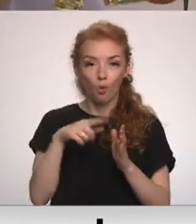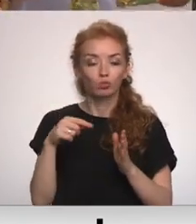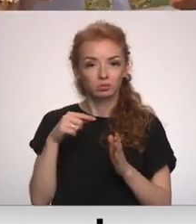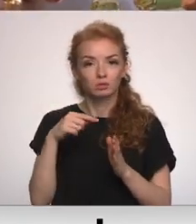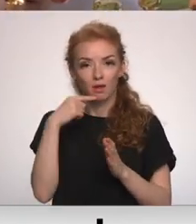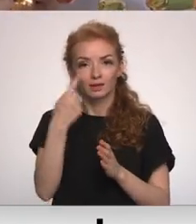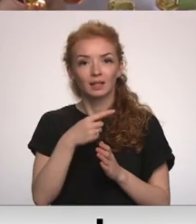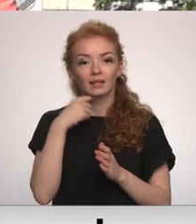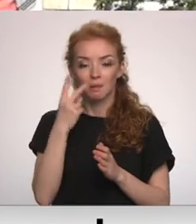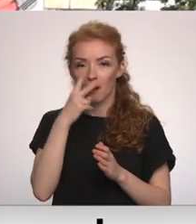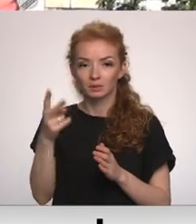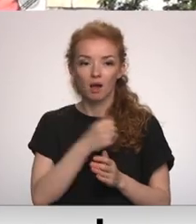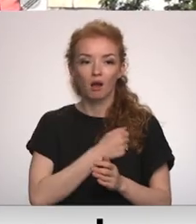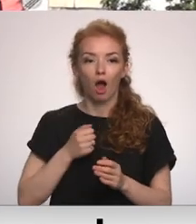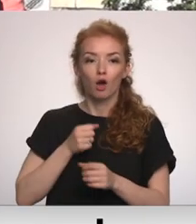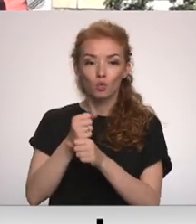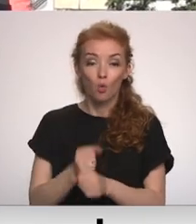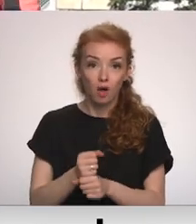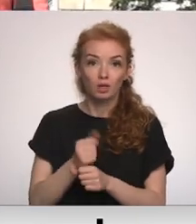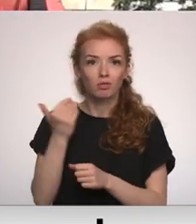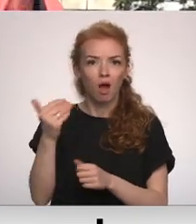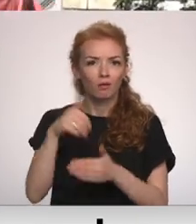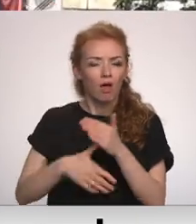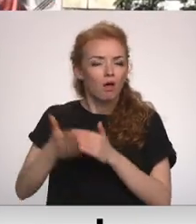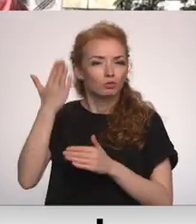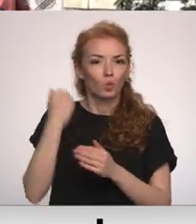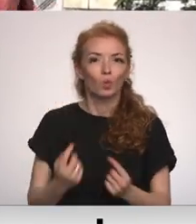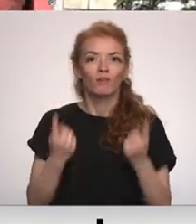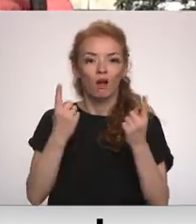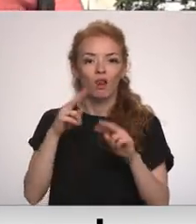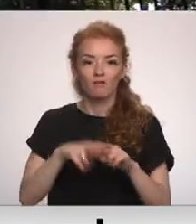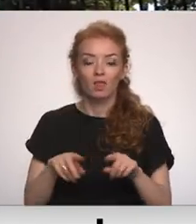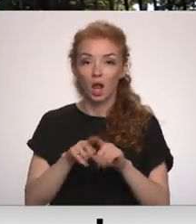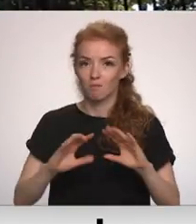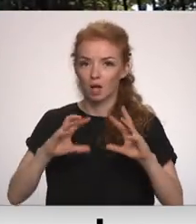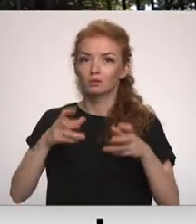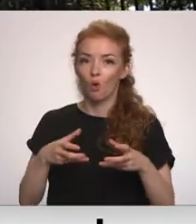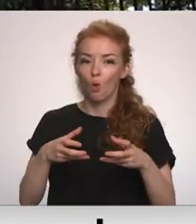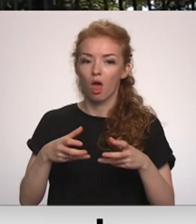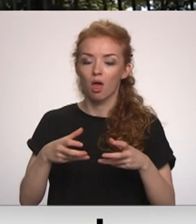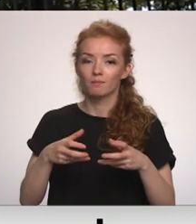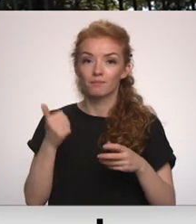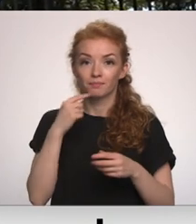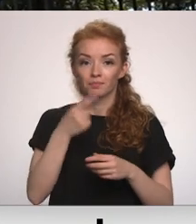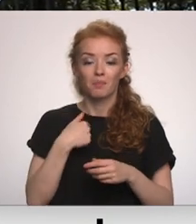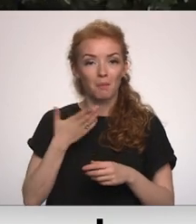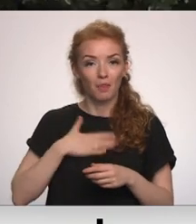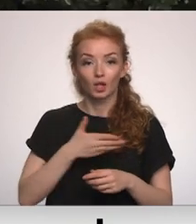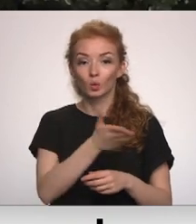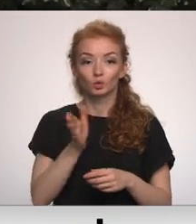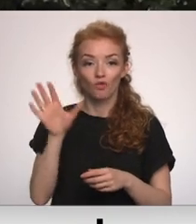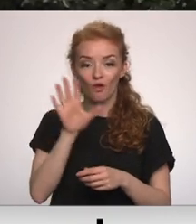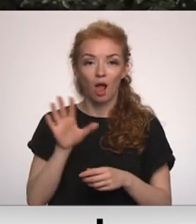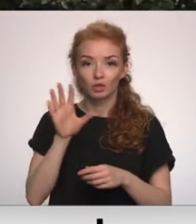vēlmi apskatīt karostu, jo tā ar savu militāro vēsturi ir unikāla vieta arī pasaules kontekstā. Man patīk jūsu valsts un gids